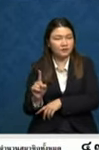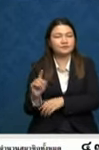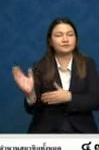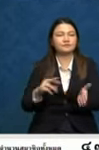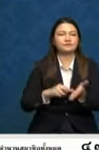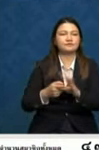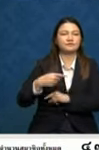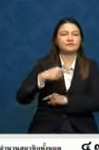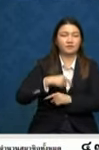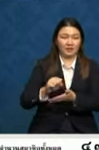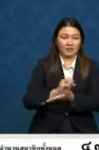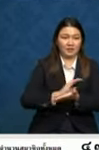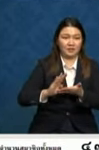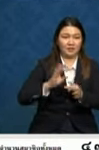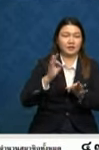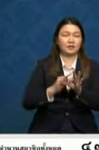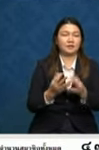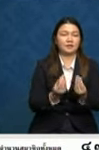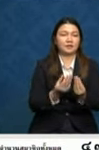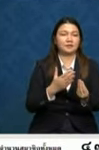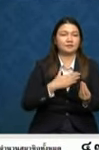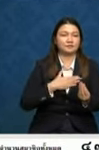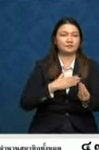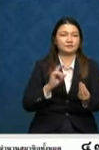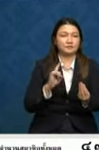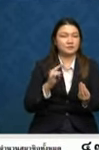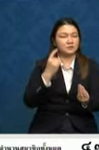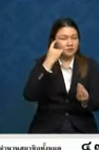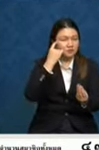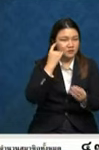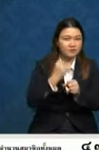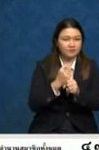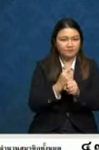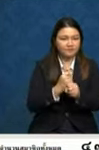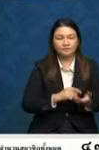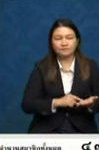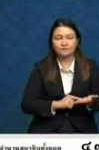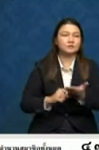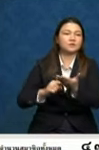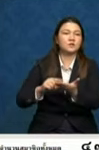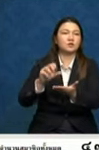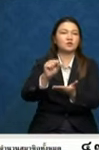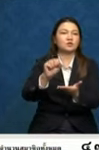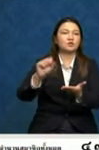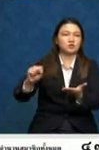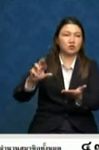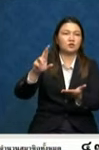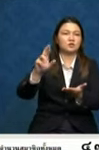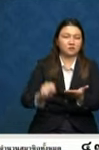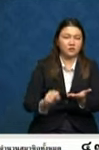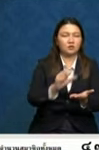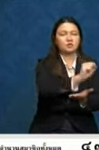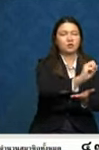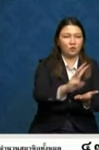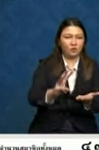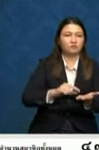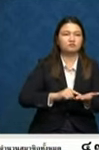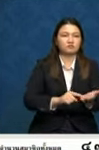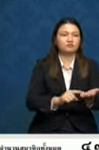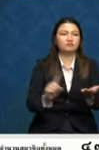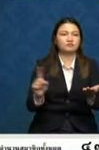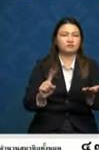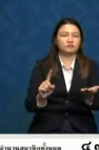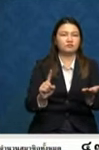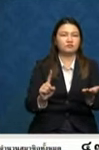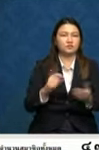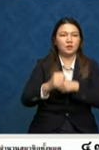โดยทางสถาบันบริหารจัดการธนาคารที่ดินนะครับคาดว่าจะนำเสนอต่อสภาผู้แทนราษฎรและวุฒิสภาเพื่อพิจารณาร่าง